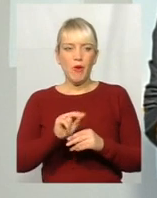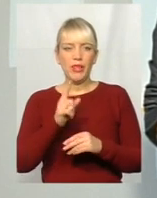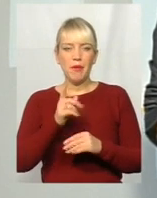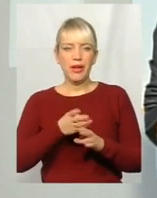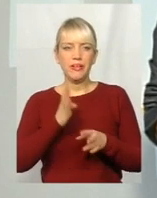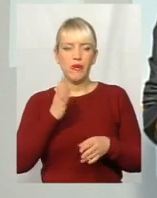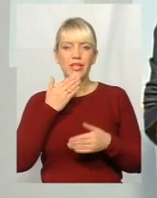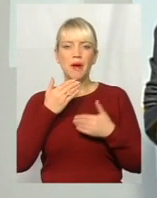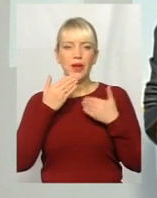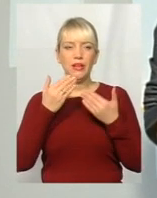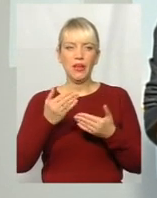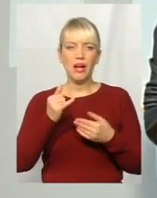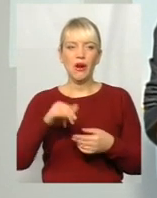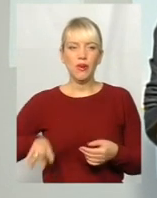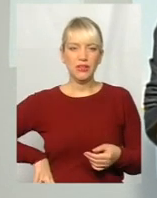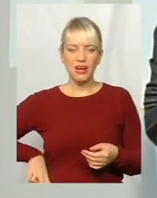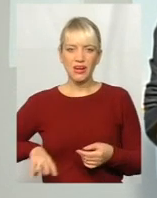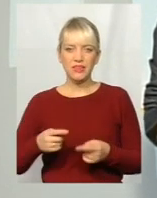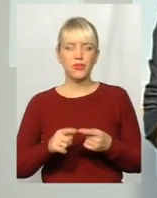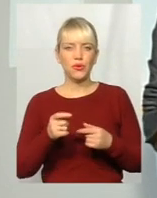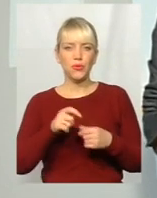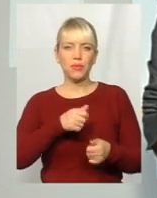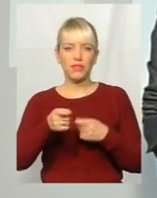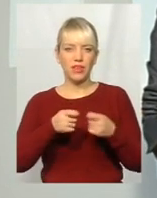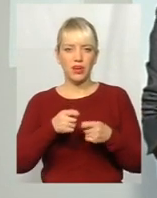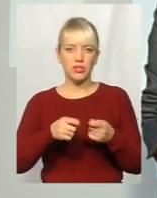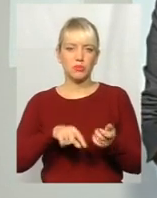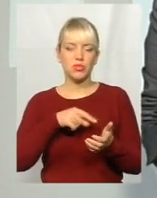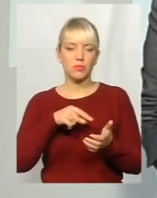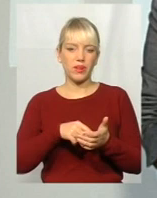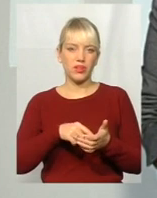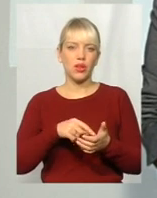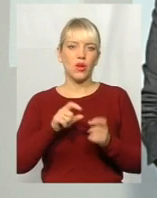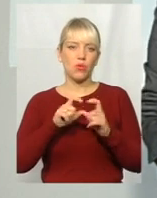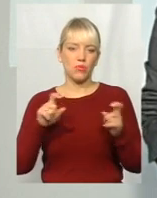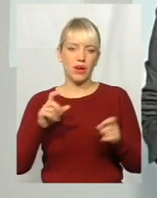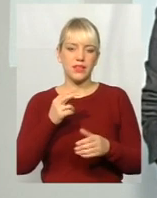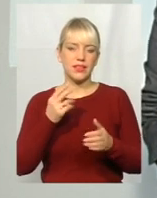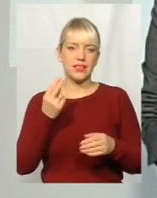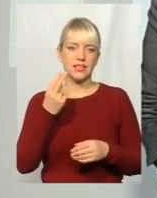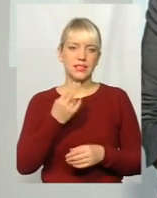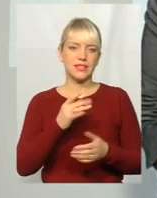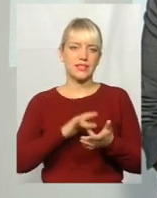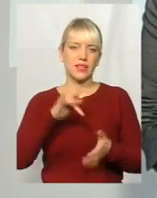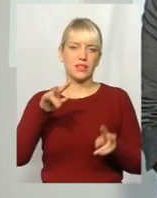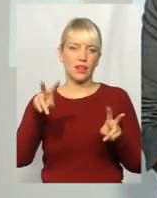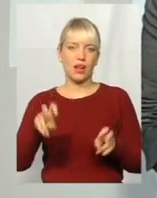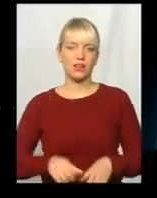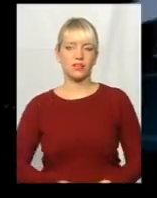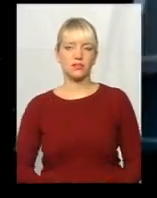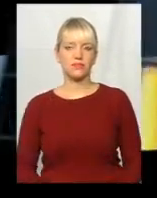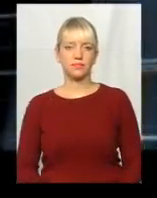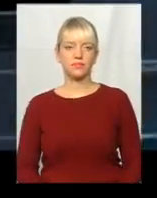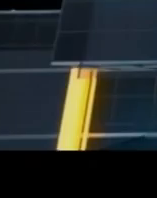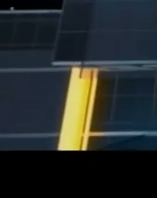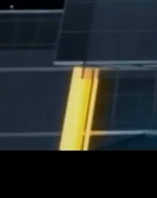першочергові, запитали ще в директора управляючої муніципальної компанії «Центральна». Що він нам відповів, давайте побачимо у коментарі.